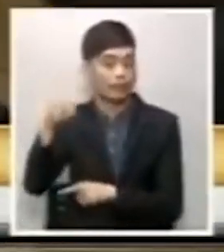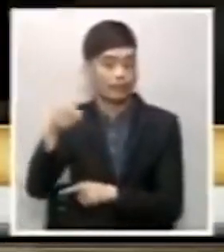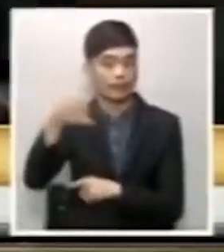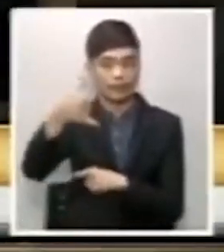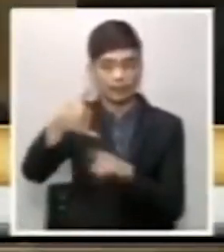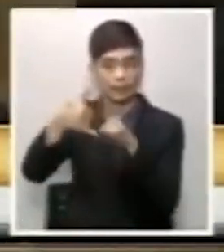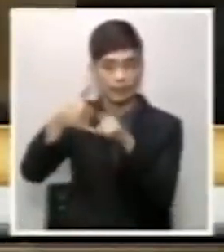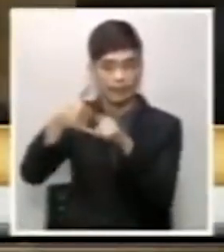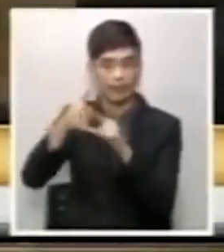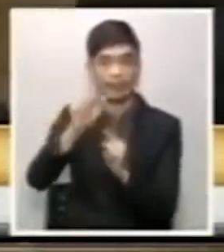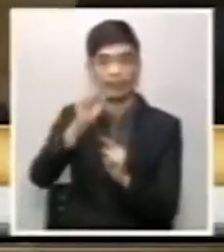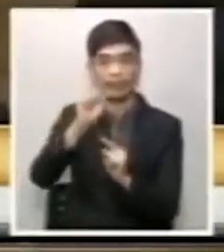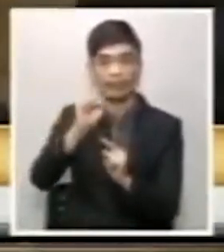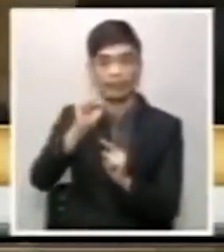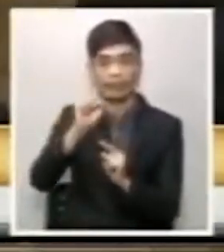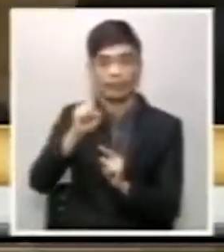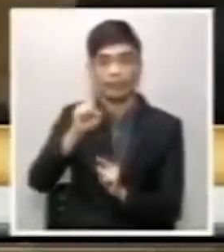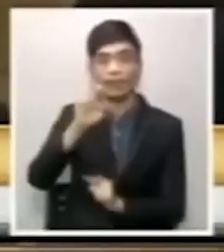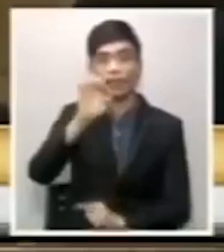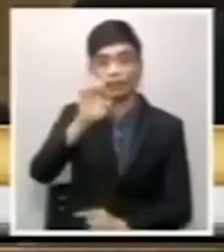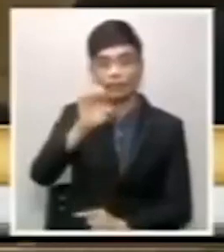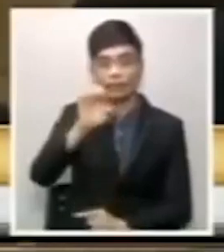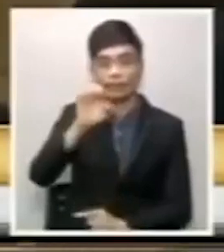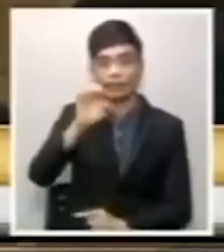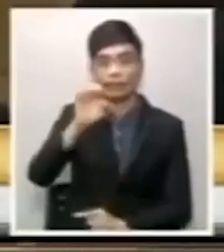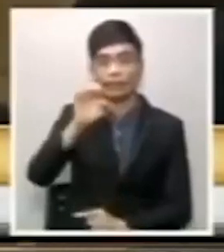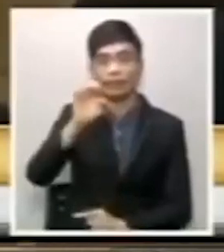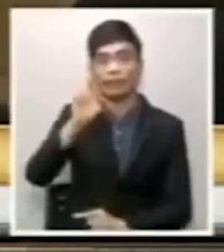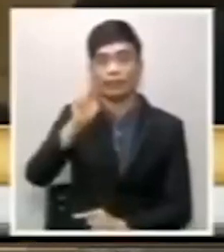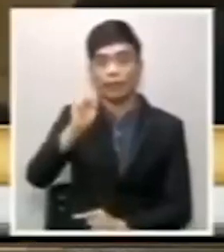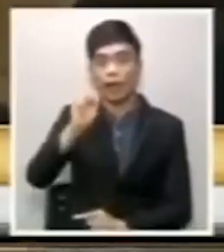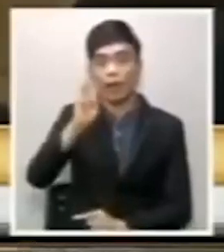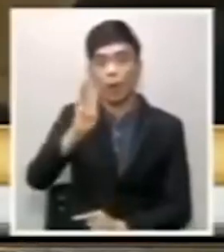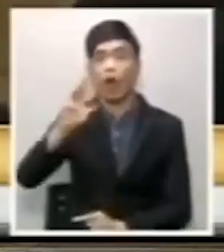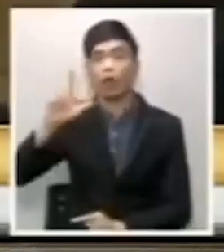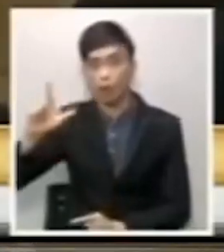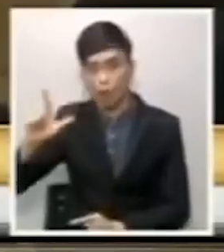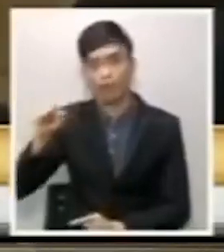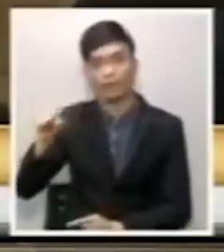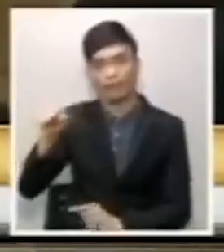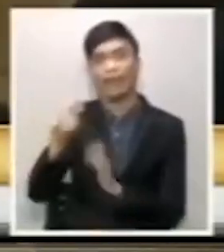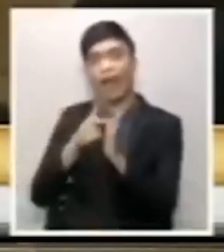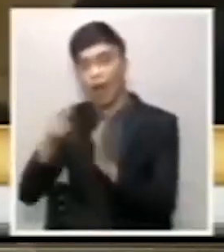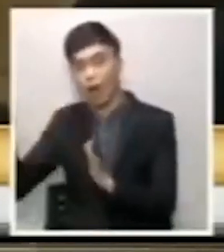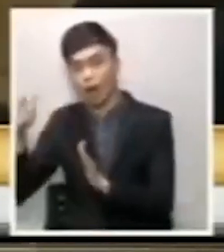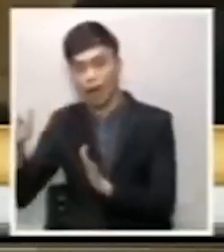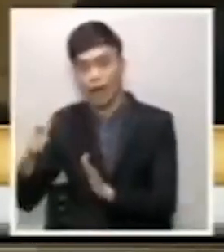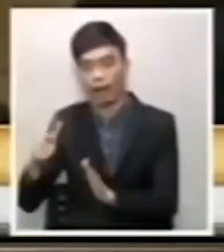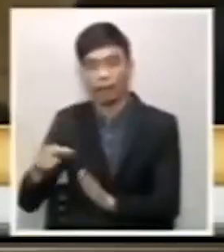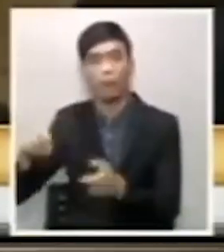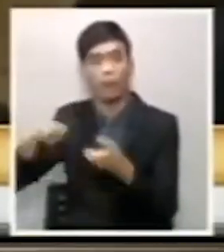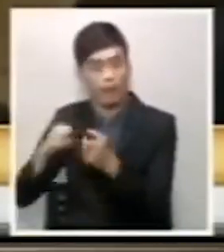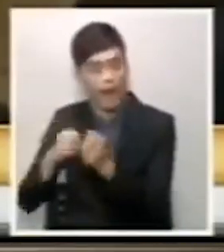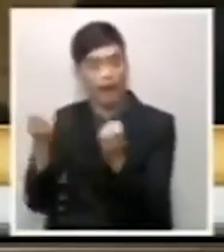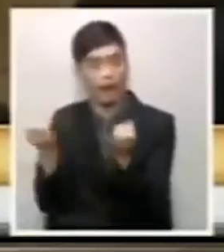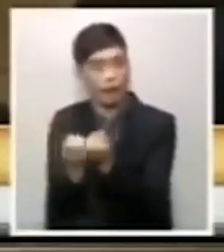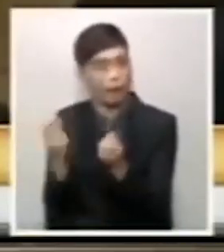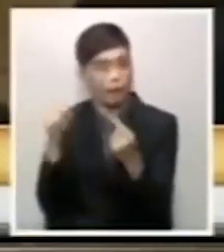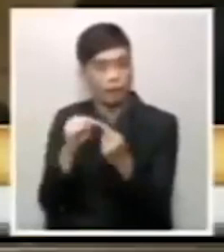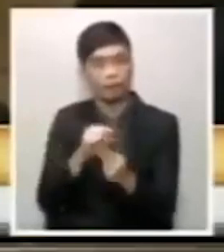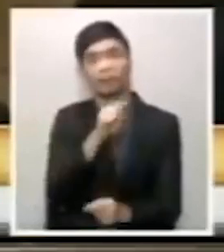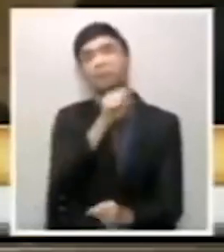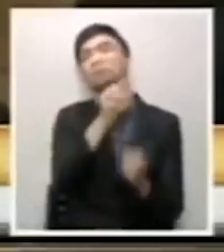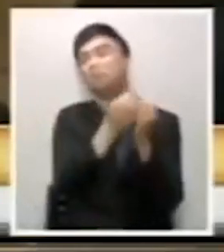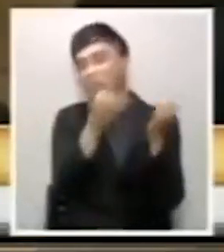ที่ต้องเอ่ยนามได้ทำให้ประชาชนตระหนักแล้วว่ารัฐธรรมนูญฉบับนี้มีปัญหาอย่างแท้จริงเพราะตัวท่